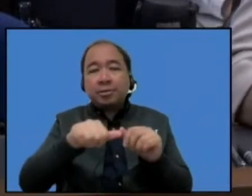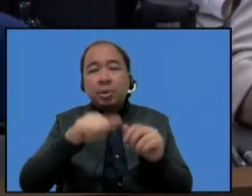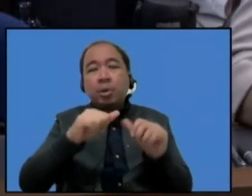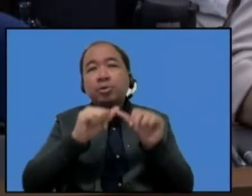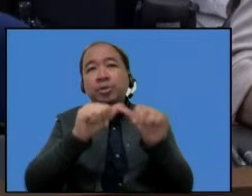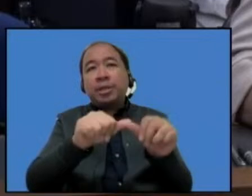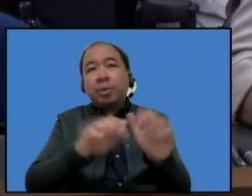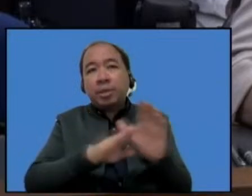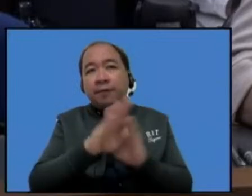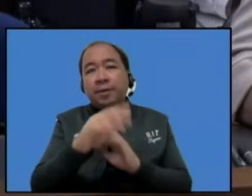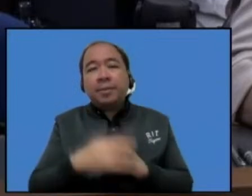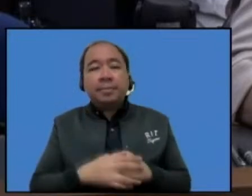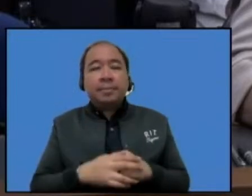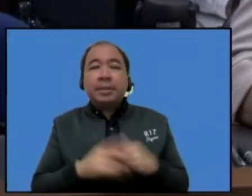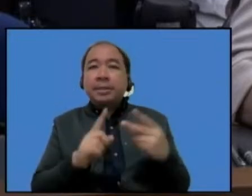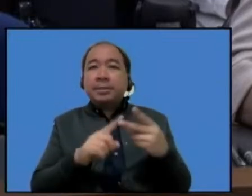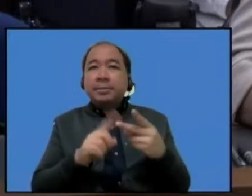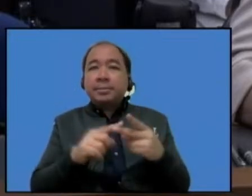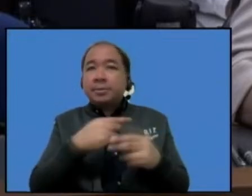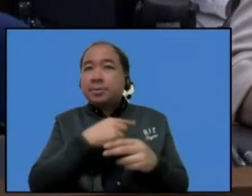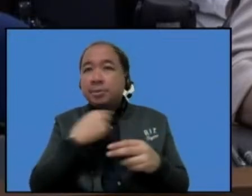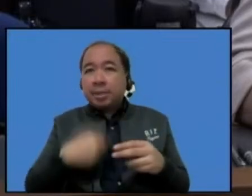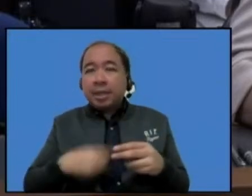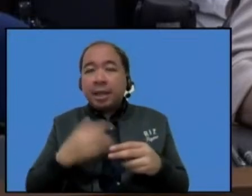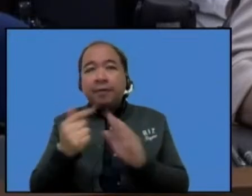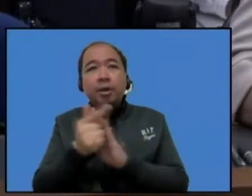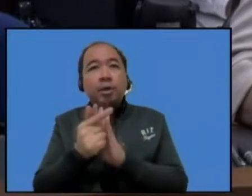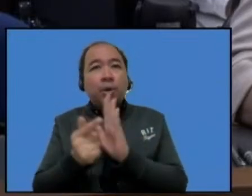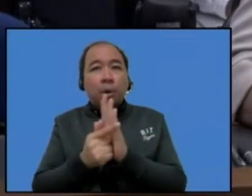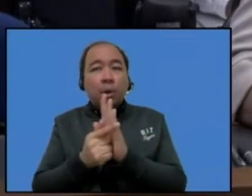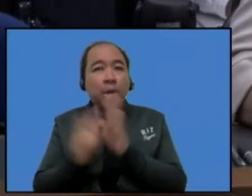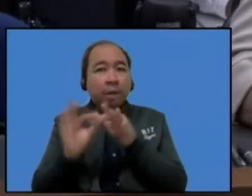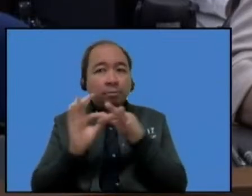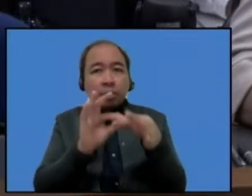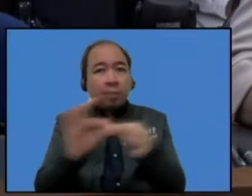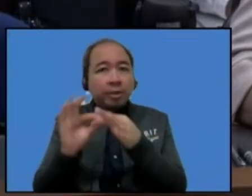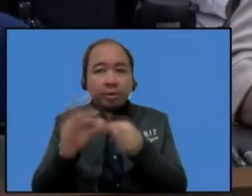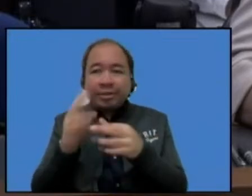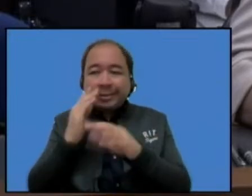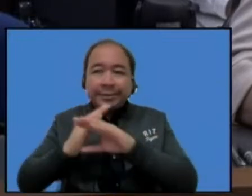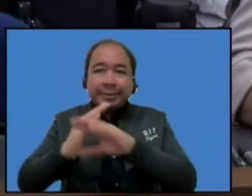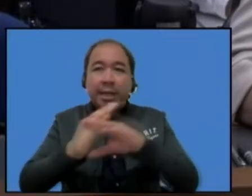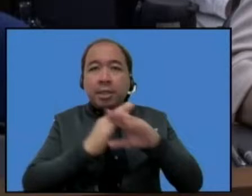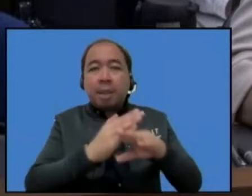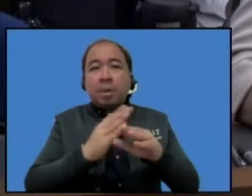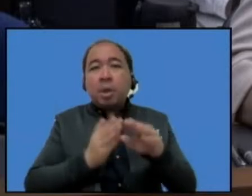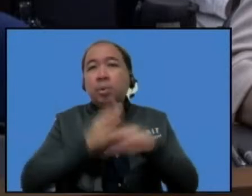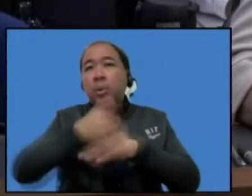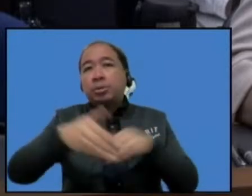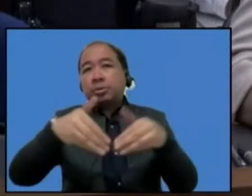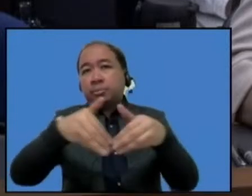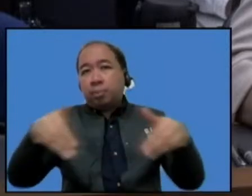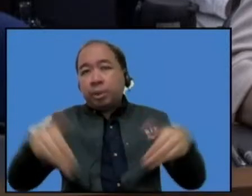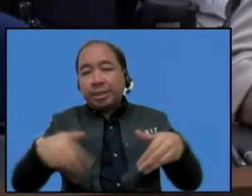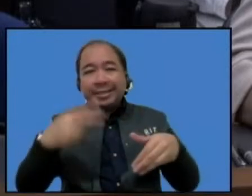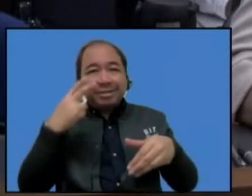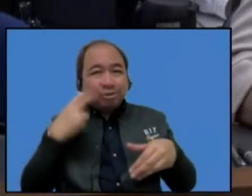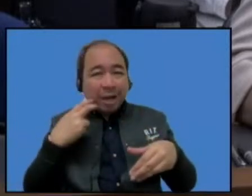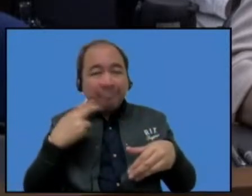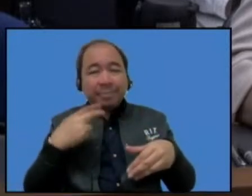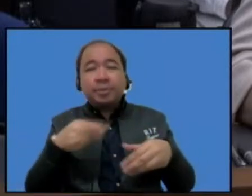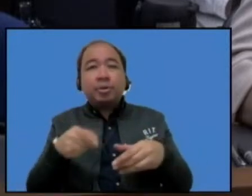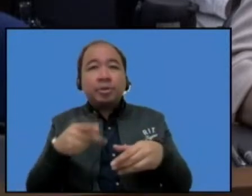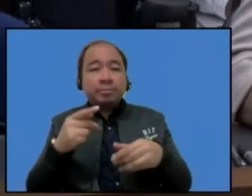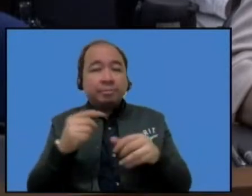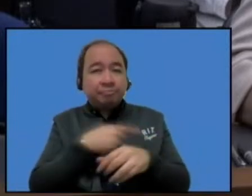境犯罪执法合作。 中国不断加强预防、调查、起诉和惩处偷